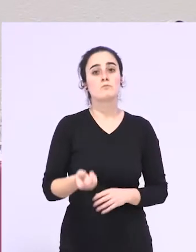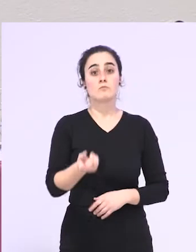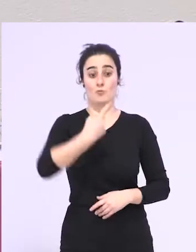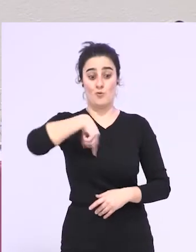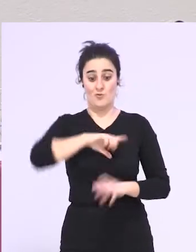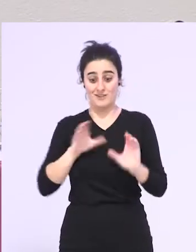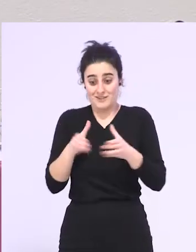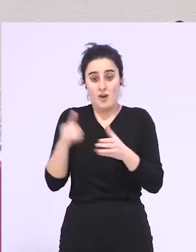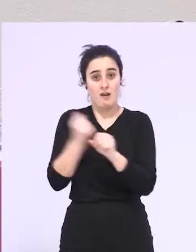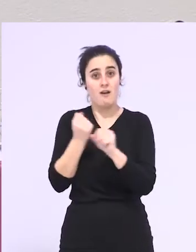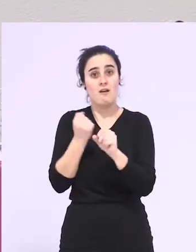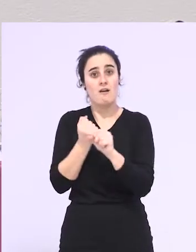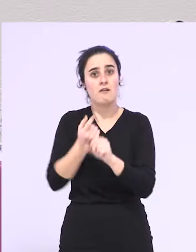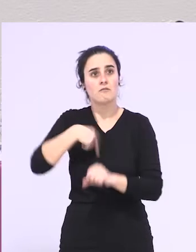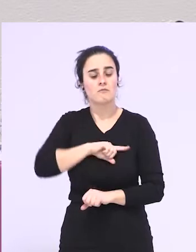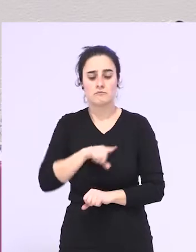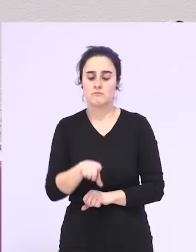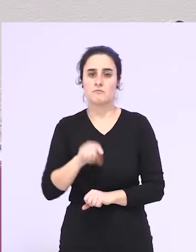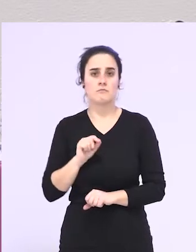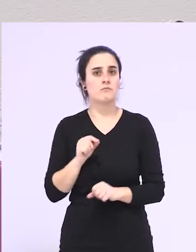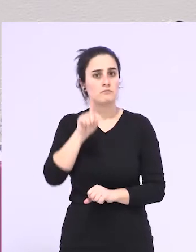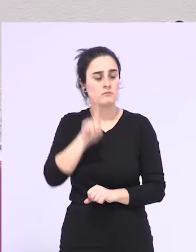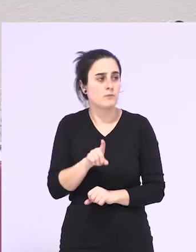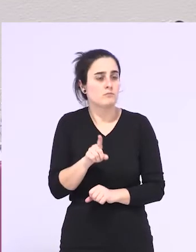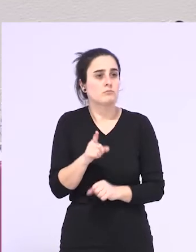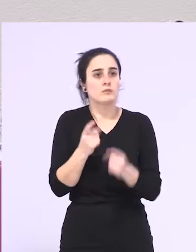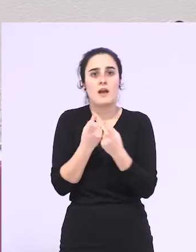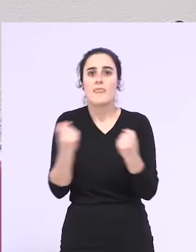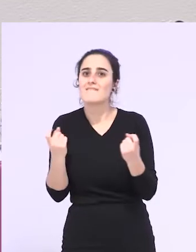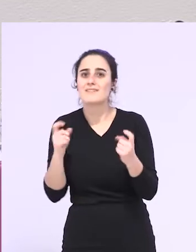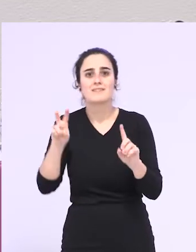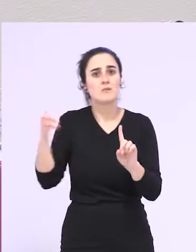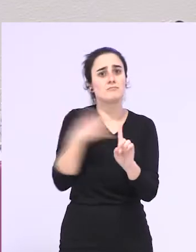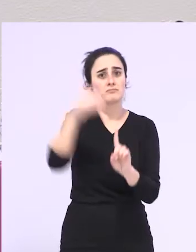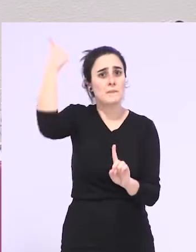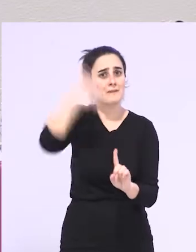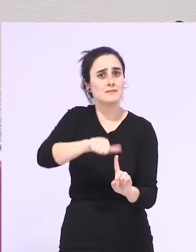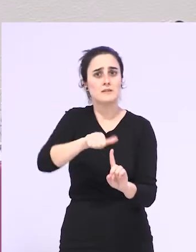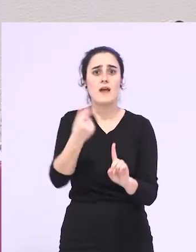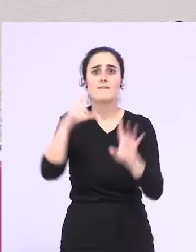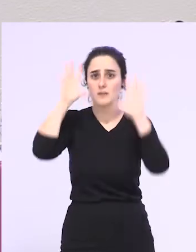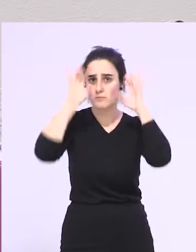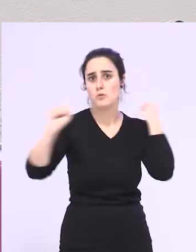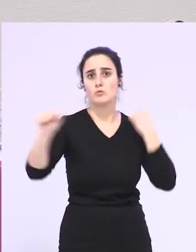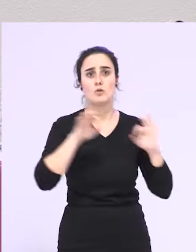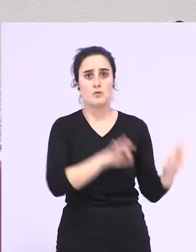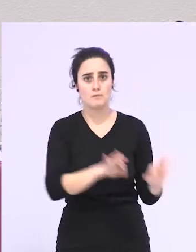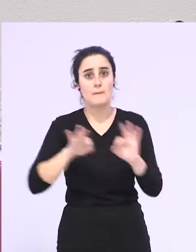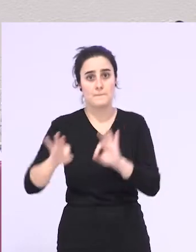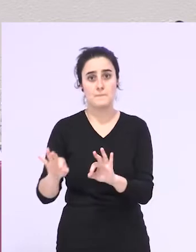Gure lantaldeak erabaki zuen beharrezkoa zela eraso matxisten aurkako protokolo bat egitea